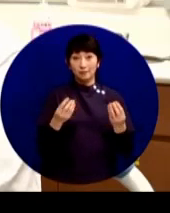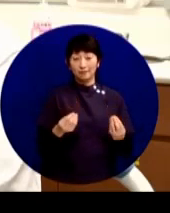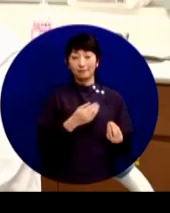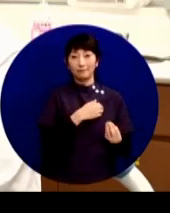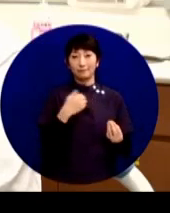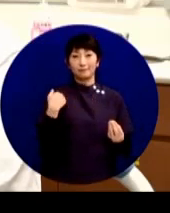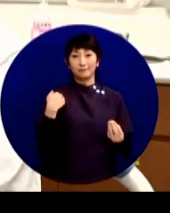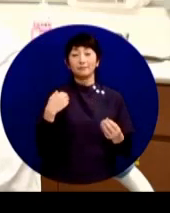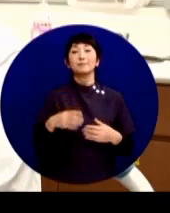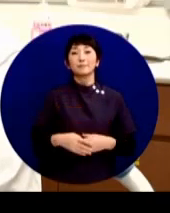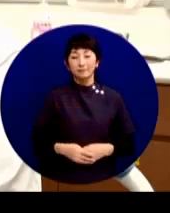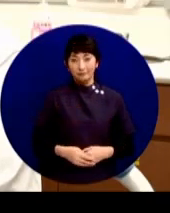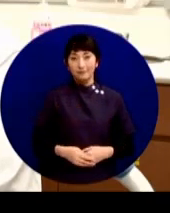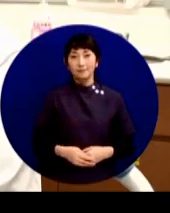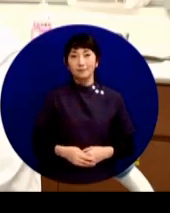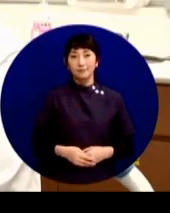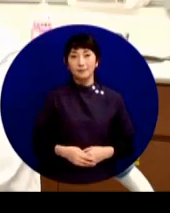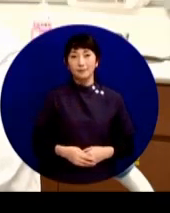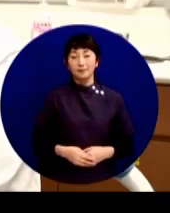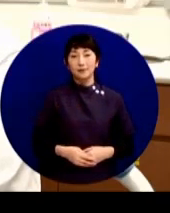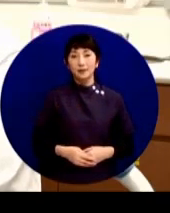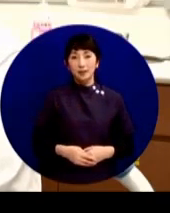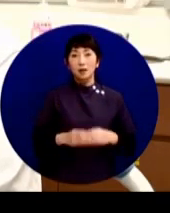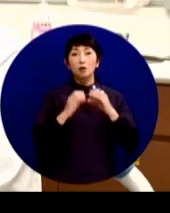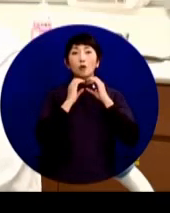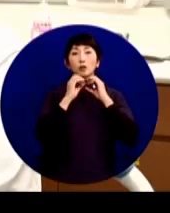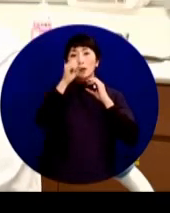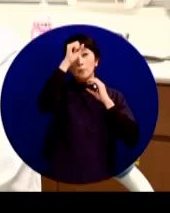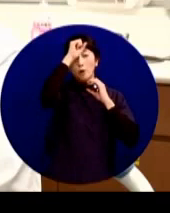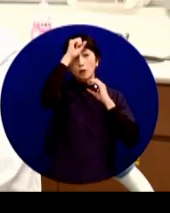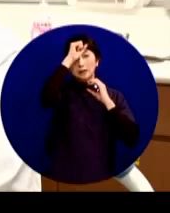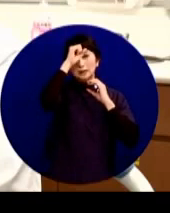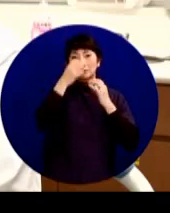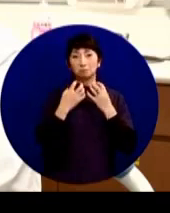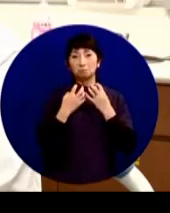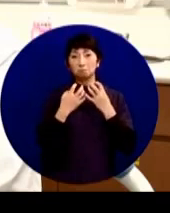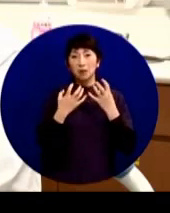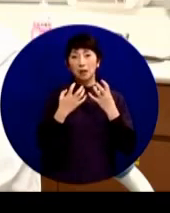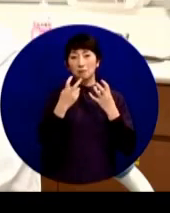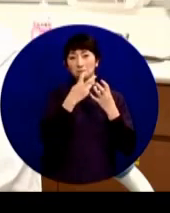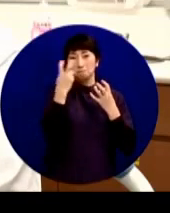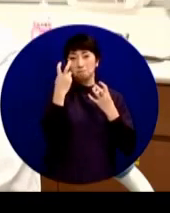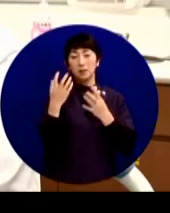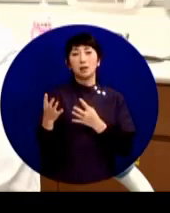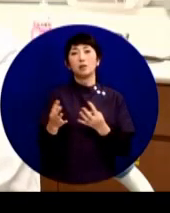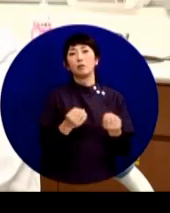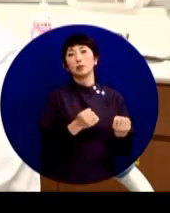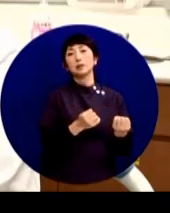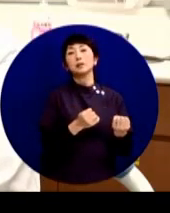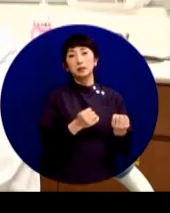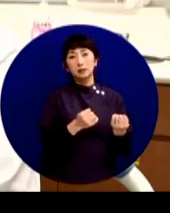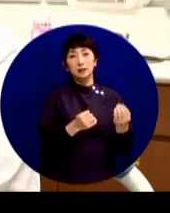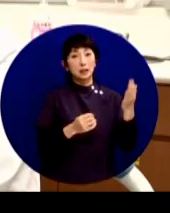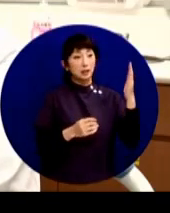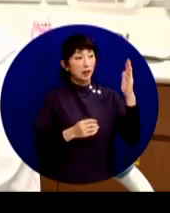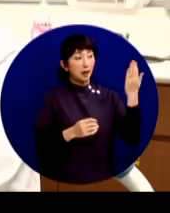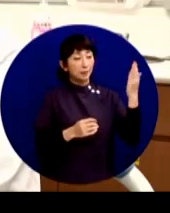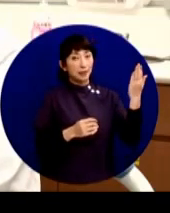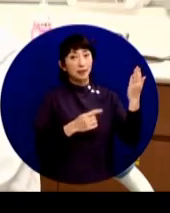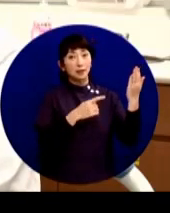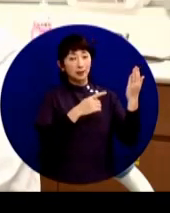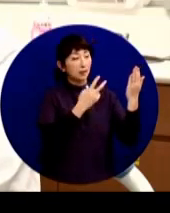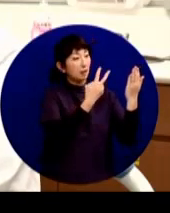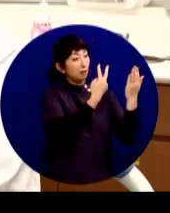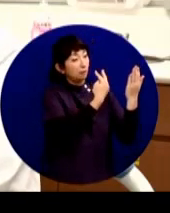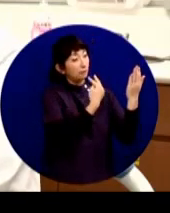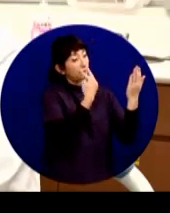査です。甲状腺の異常はほとんどが喉元の腫れで発見されます。鏡を見るときに顔だけで